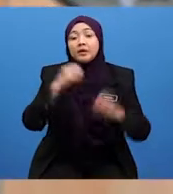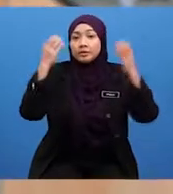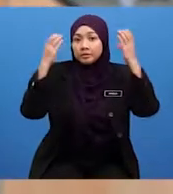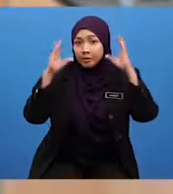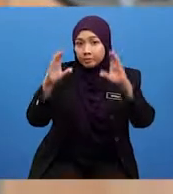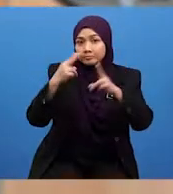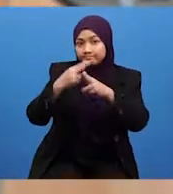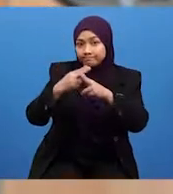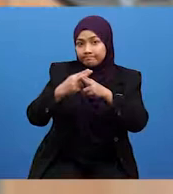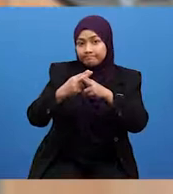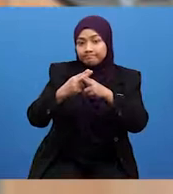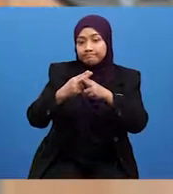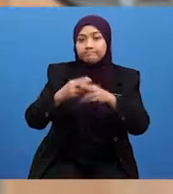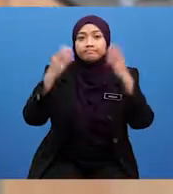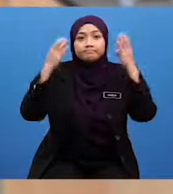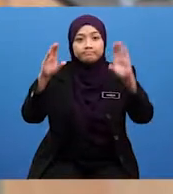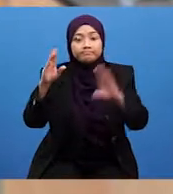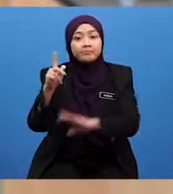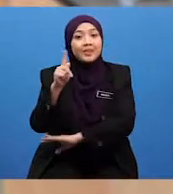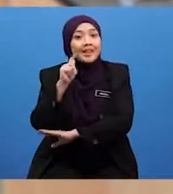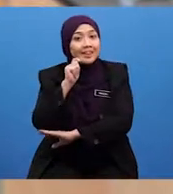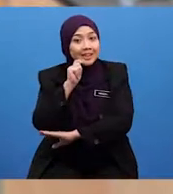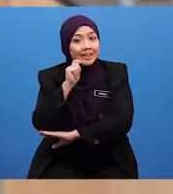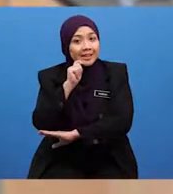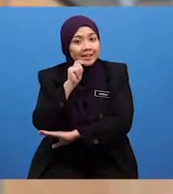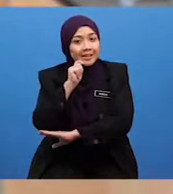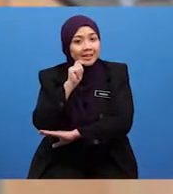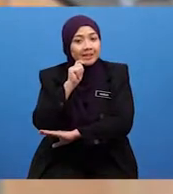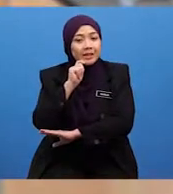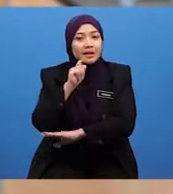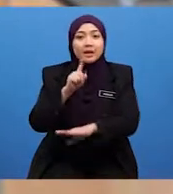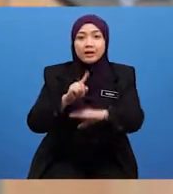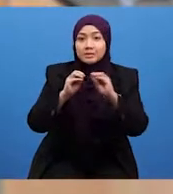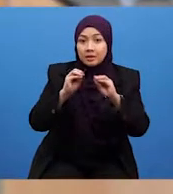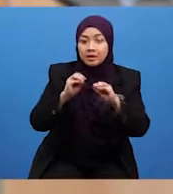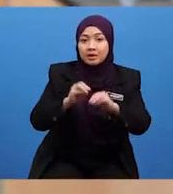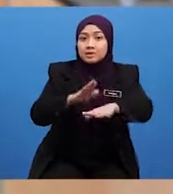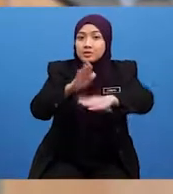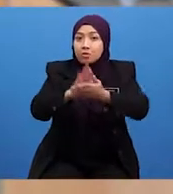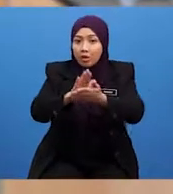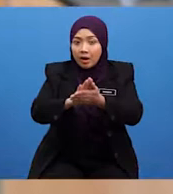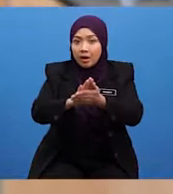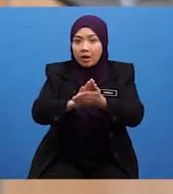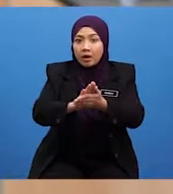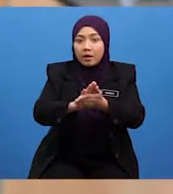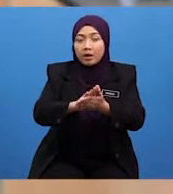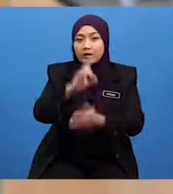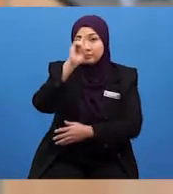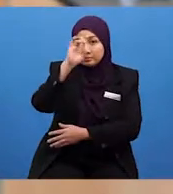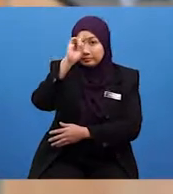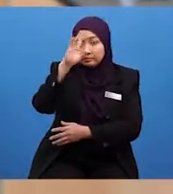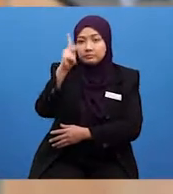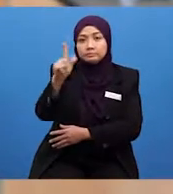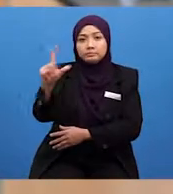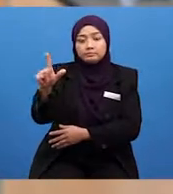Cikgu Tin Muli Rajan, cikgu mengajar di SJKT Vivekananda, Kuala Lumpur. Pada episod kali